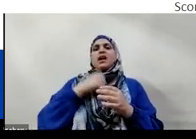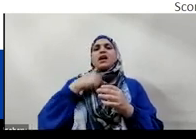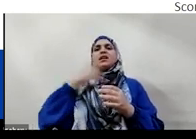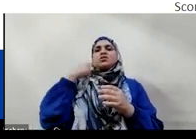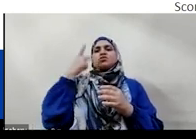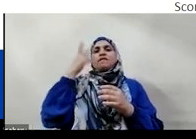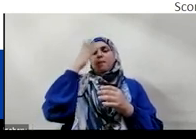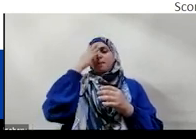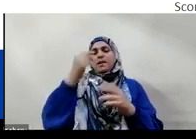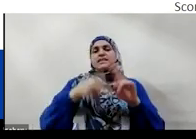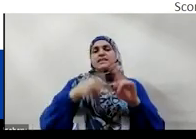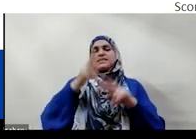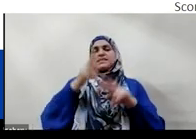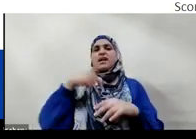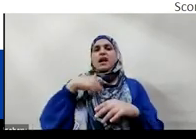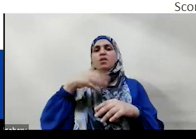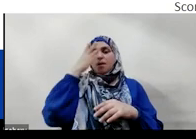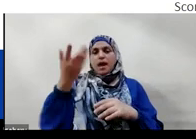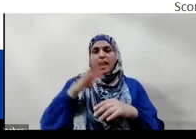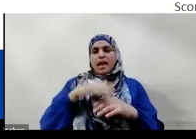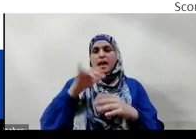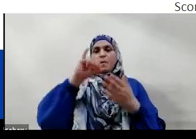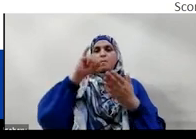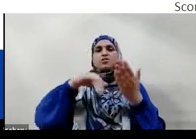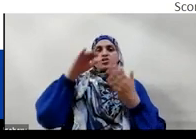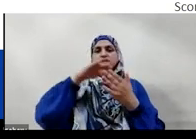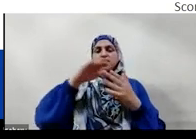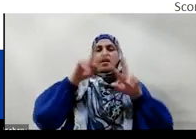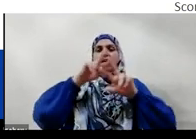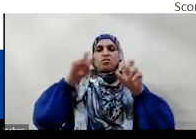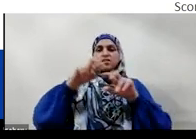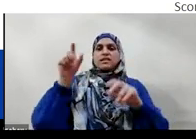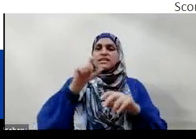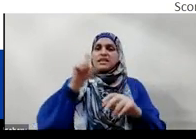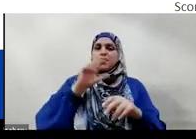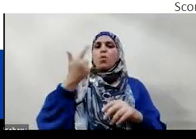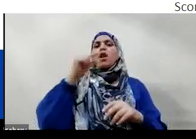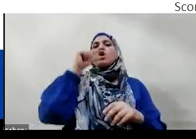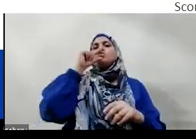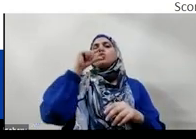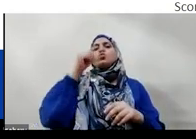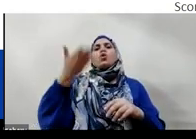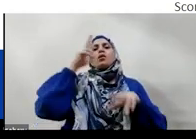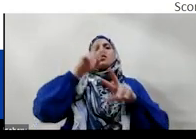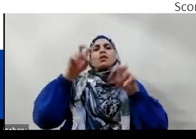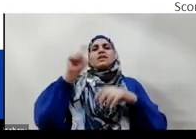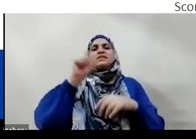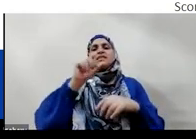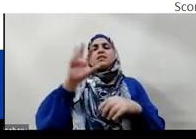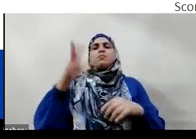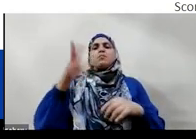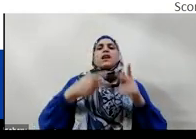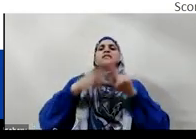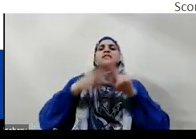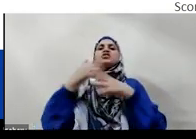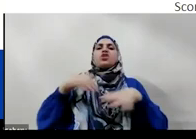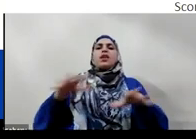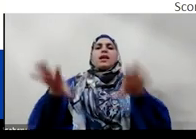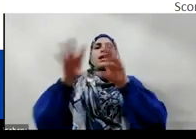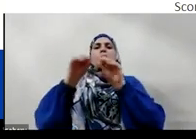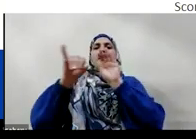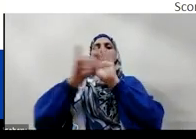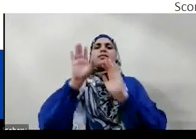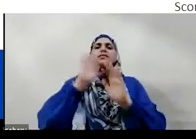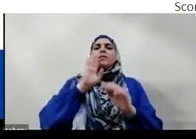عليها، أنا عايزة أقدم على منحة ماجستير دراسات إسلامية ولا دكتوراه في الدراسات الإسلامية ولا الـ Visiting Student Researcher. فليكن